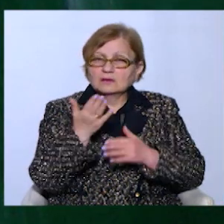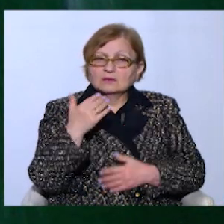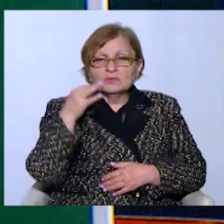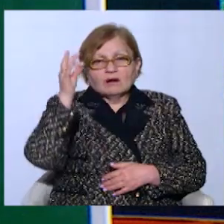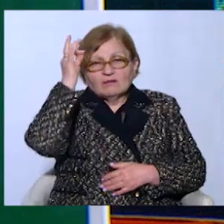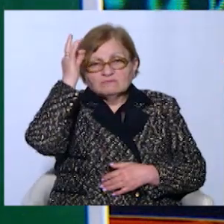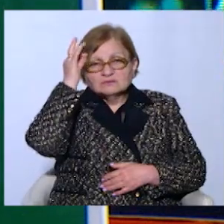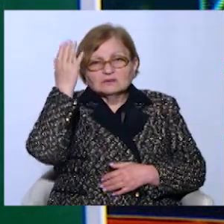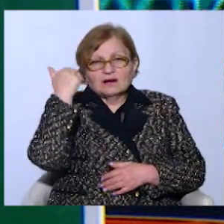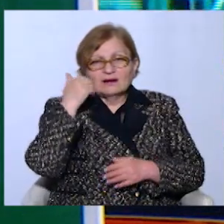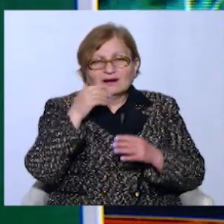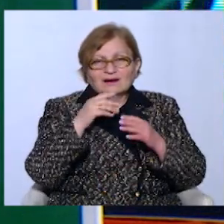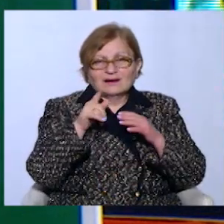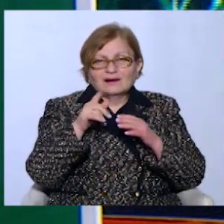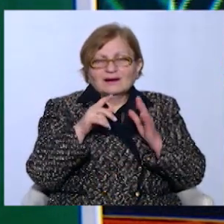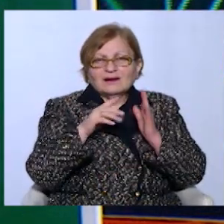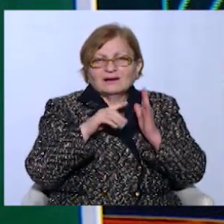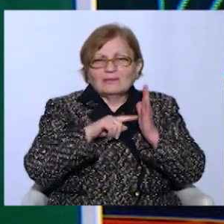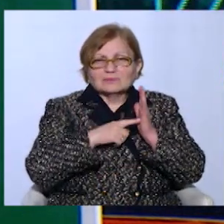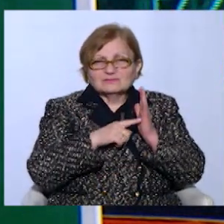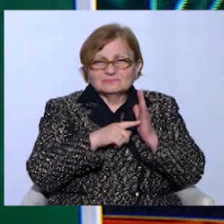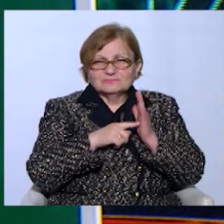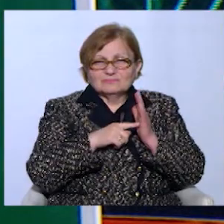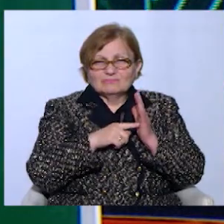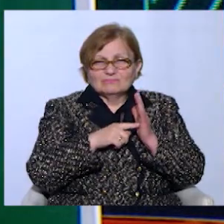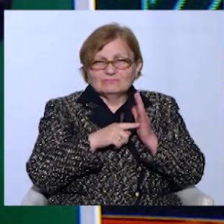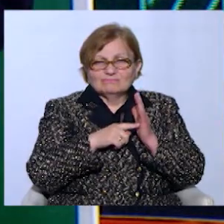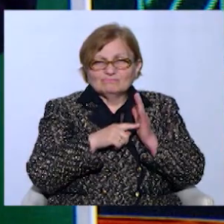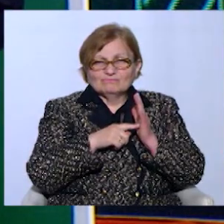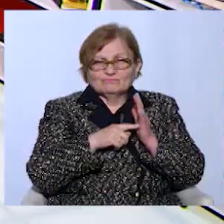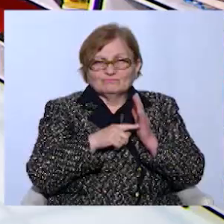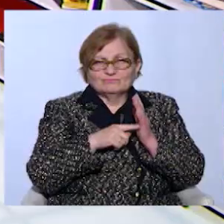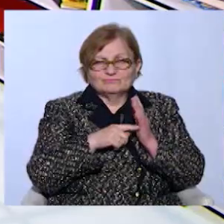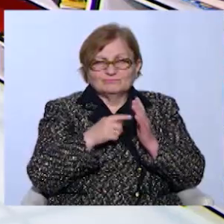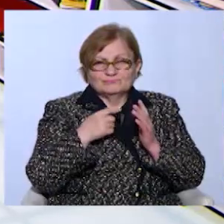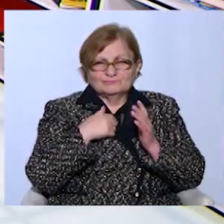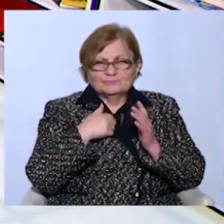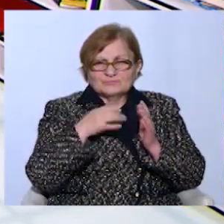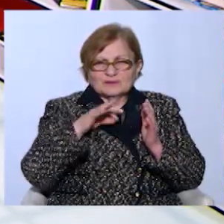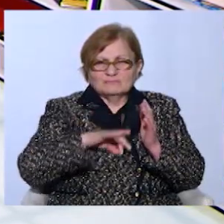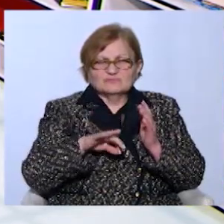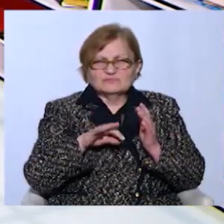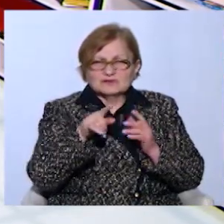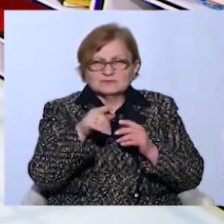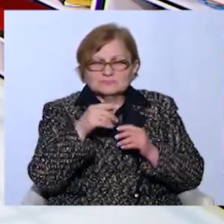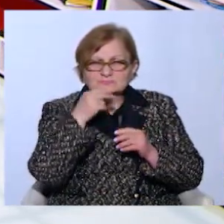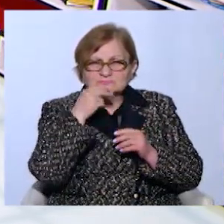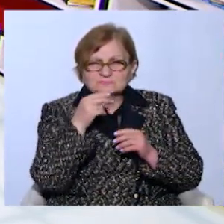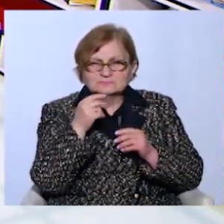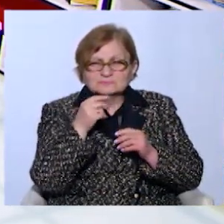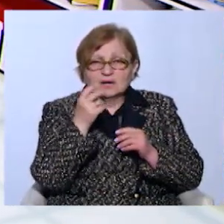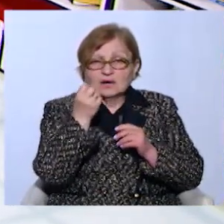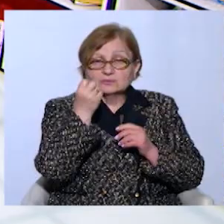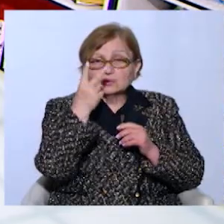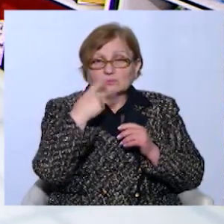გავიხსენოთ გამრავლების განდეგებადობისთვისება. აი ჩემ ამ დიდებულ წუთებს გამოვიყენებ ამისათვის. 12